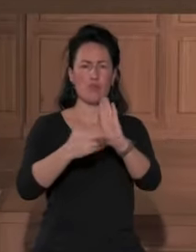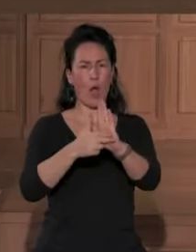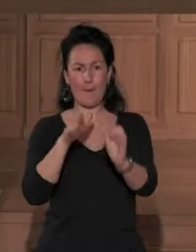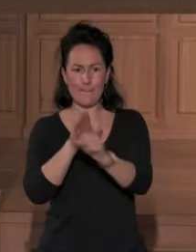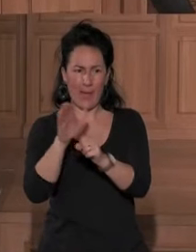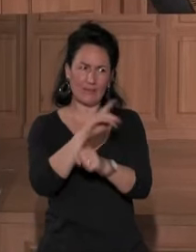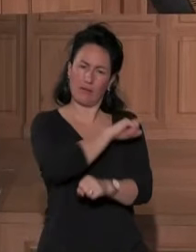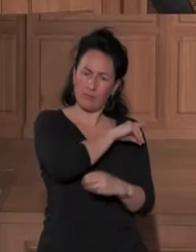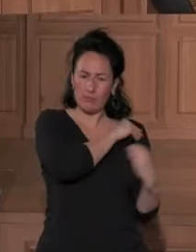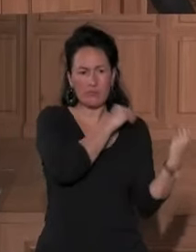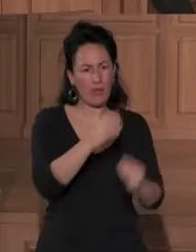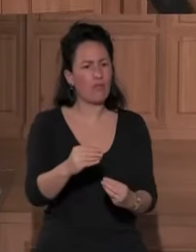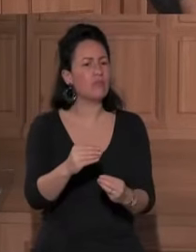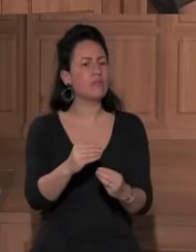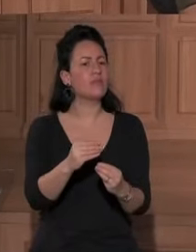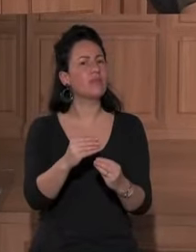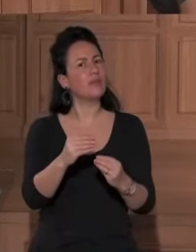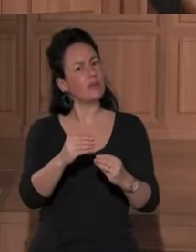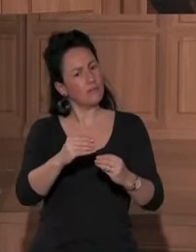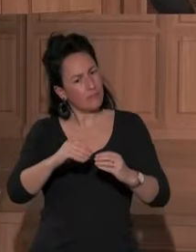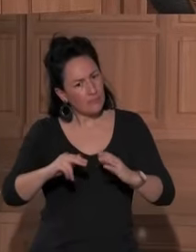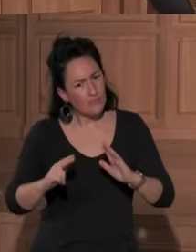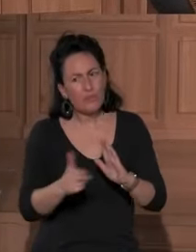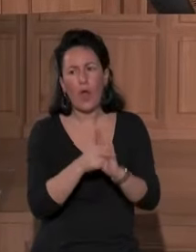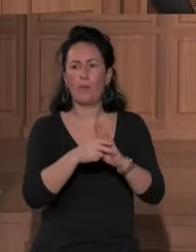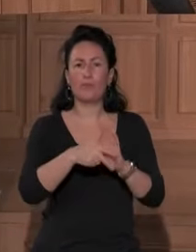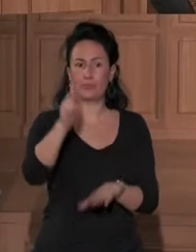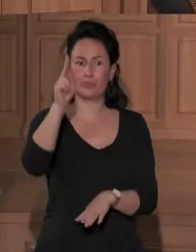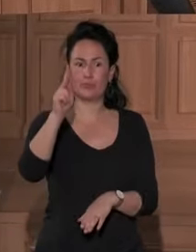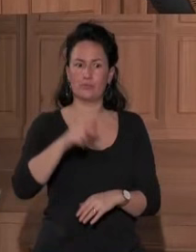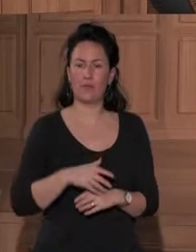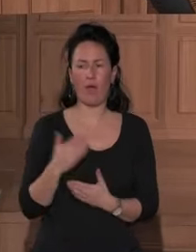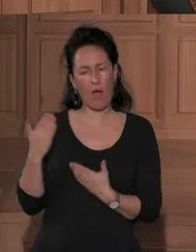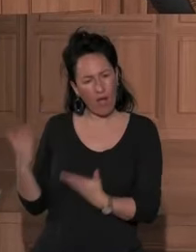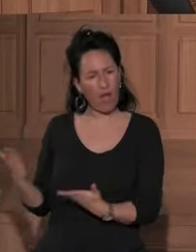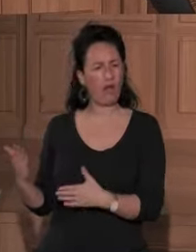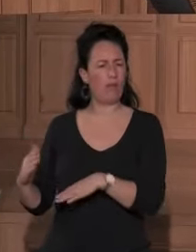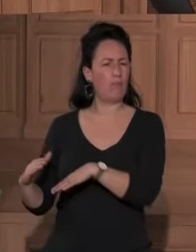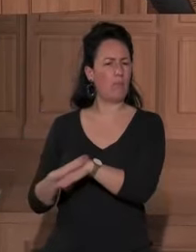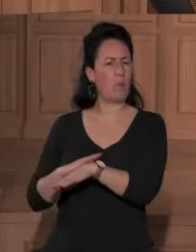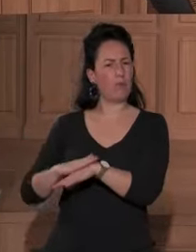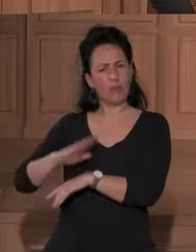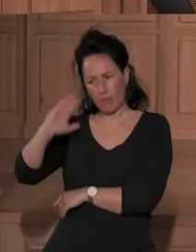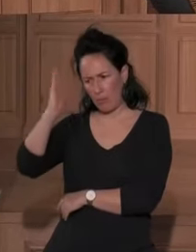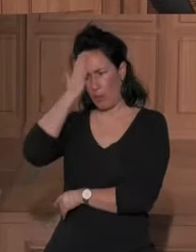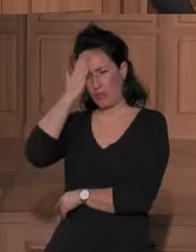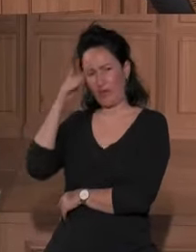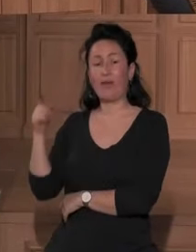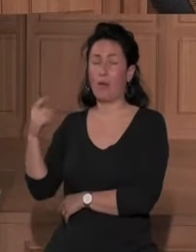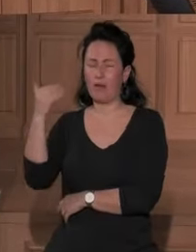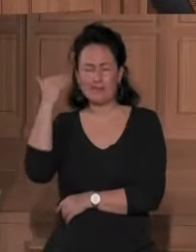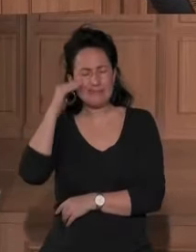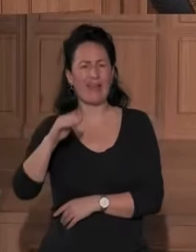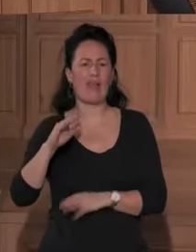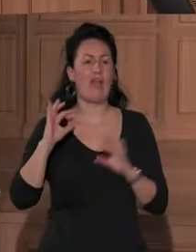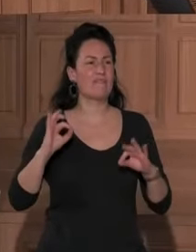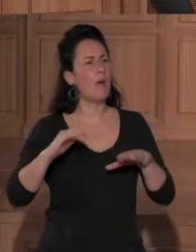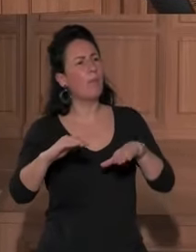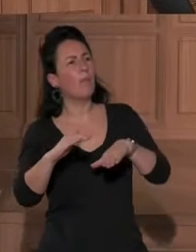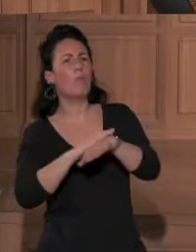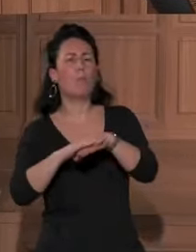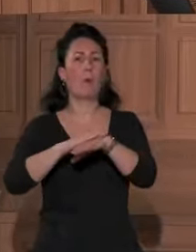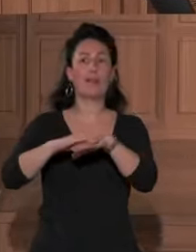entendez ça? Ça, c'est un homme politique qui connaît, et qui sait très bien le défaut des politiques